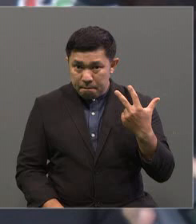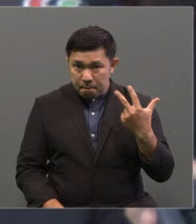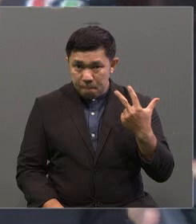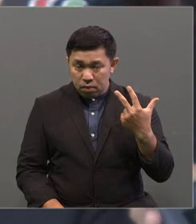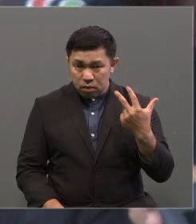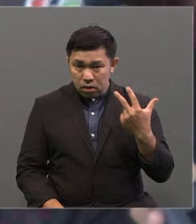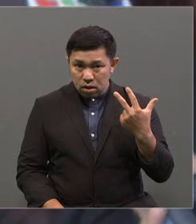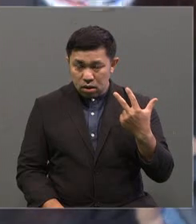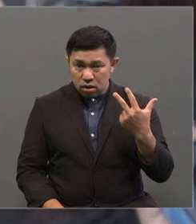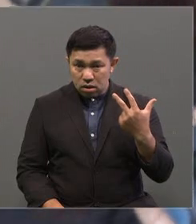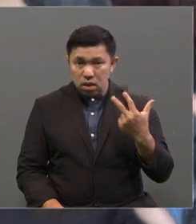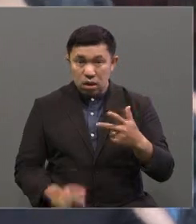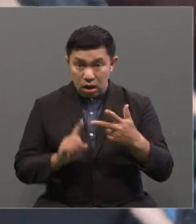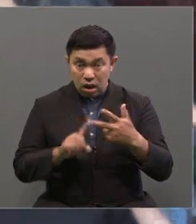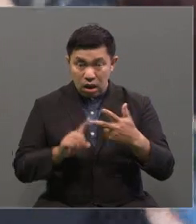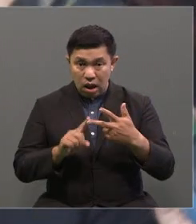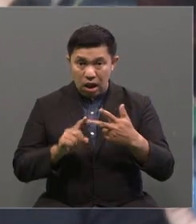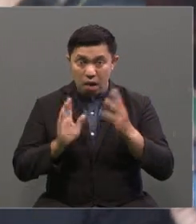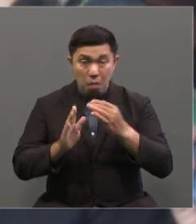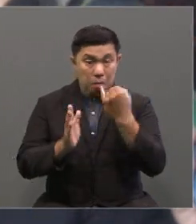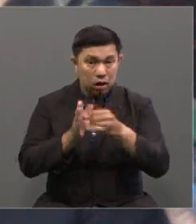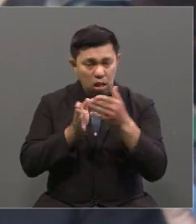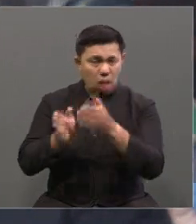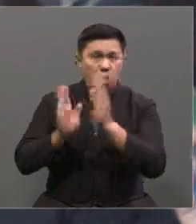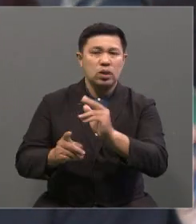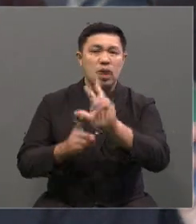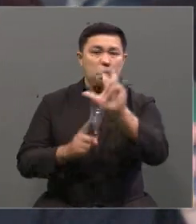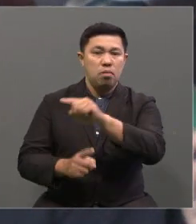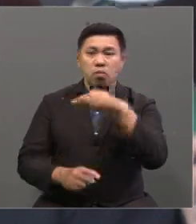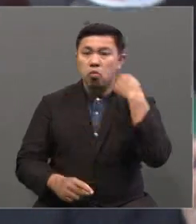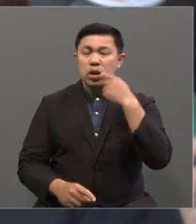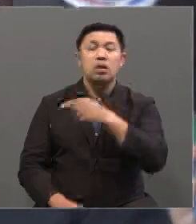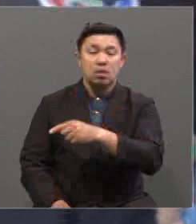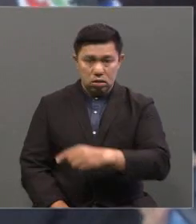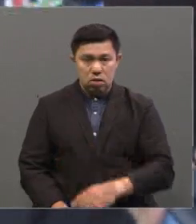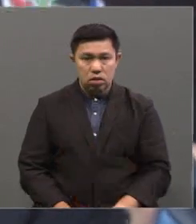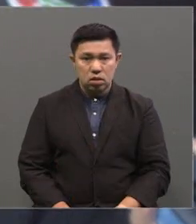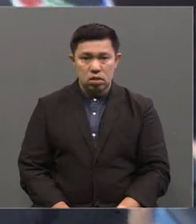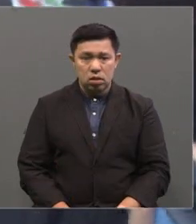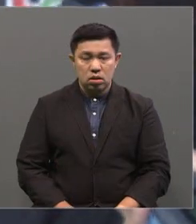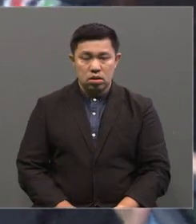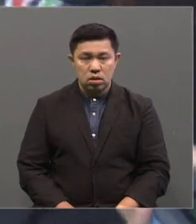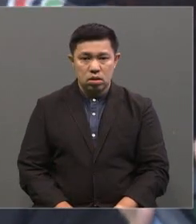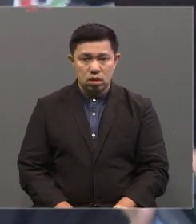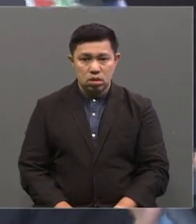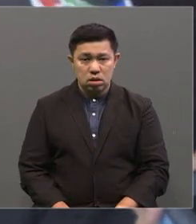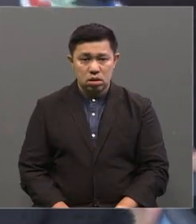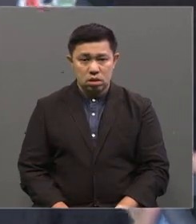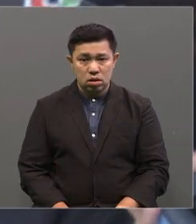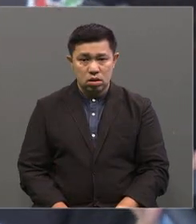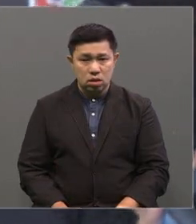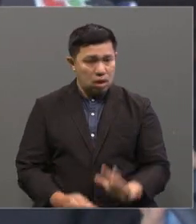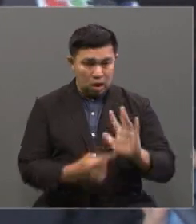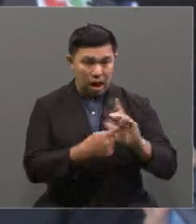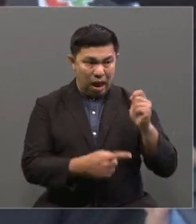ฒน์เป็นผู้ถูกกล่าวหาคนที่3นะครับ ไม่คือตัดคุณพัฒน์ออกไปอ่ะคร ับ ใช ่ก็จะเป็น2 ใช่แต่ก็ไม่ใช่แอมครับ